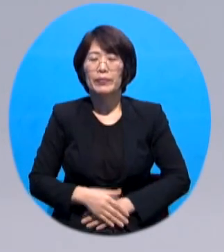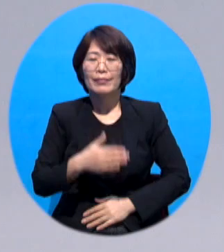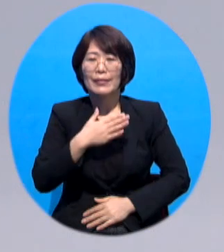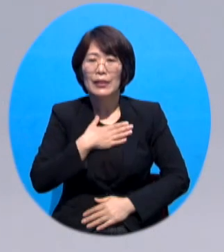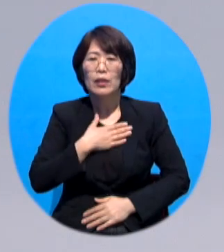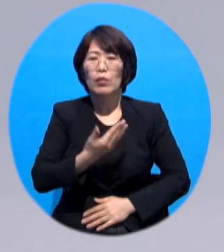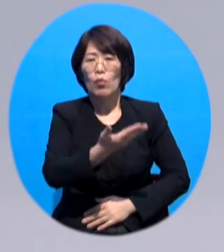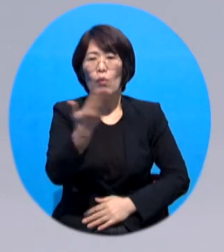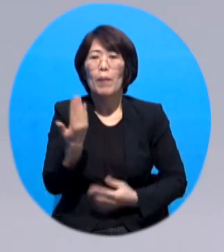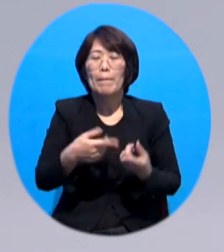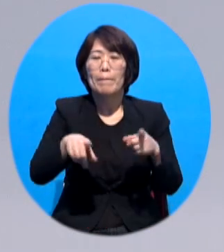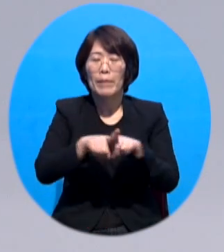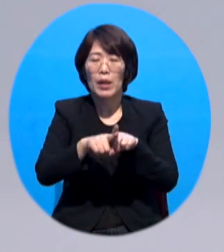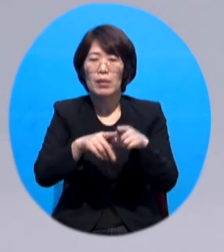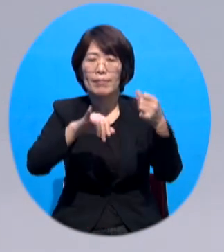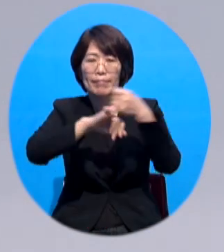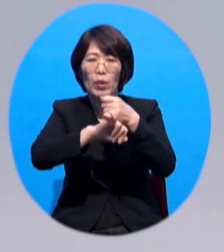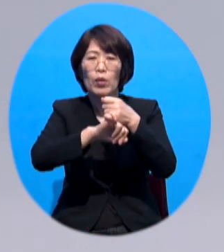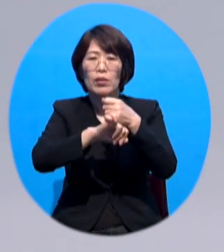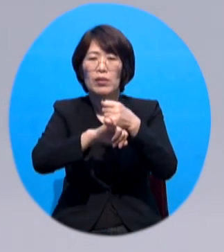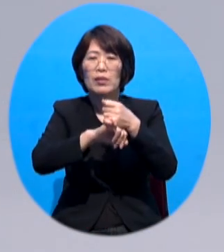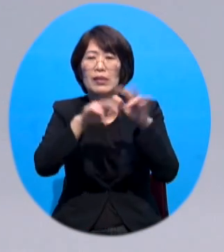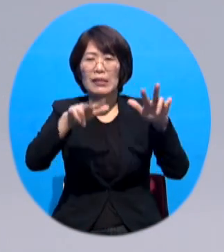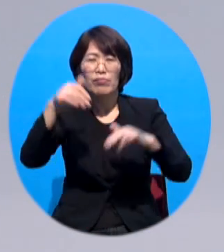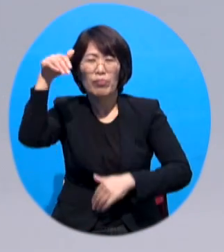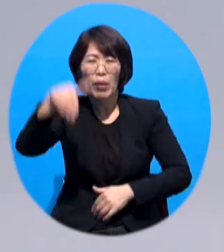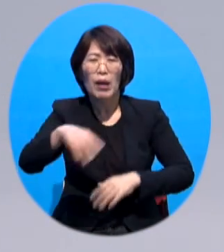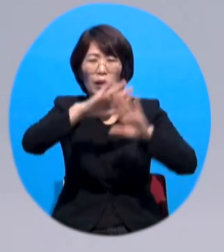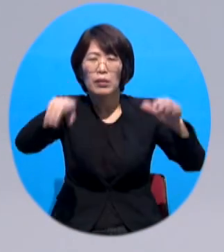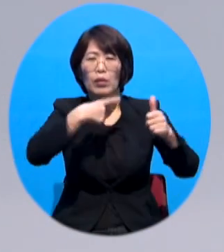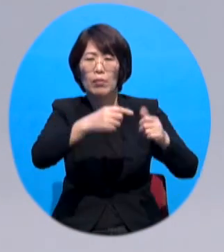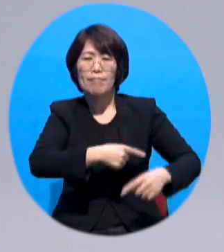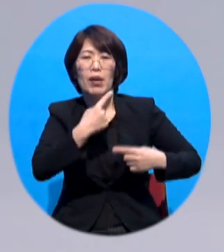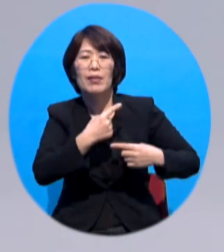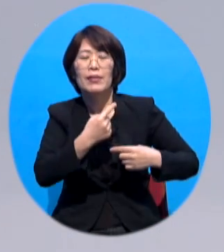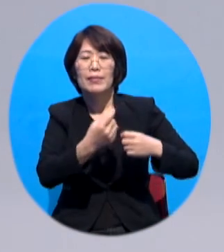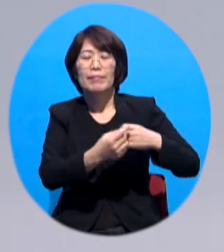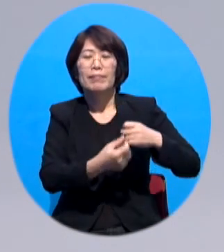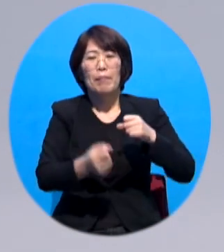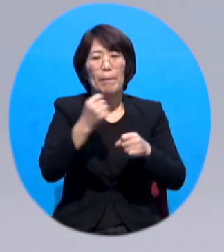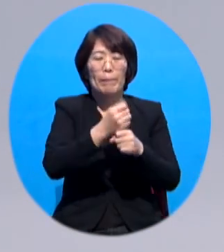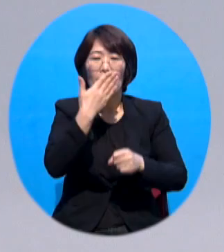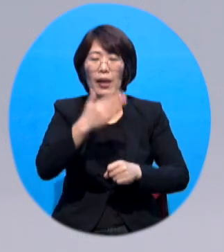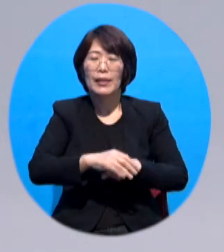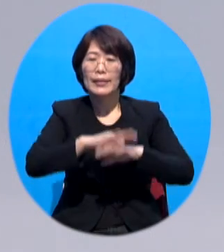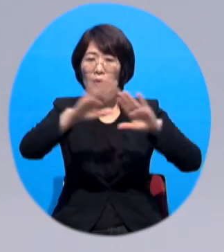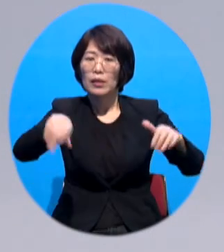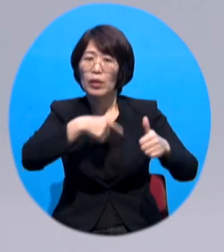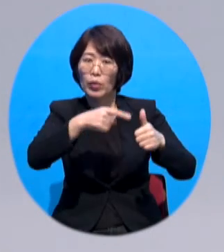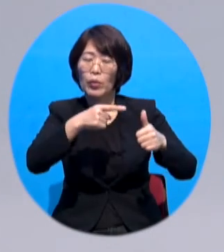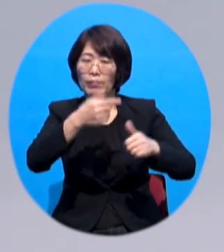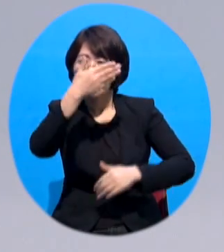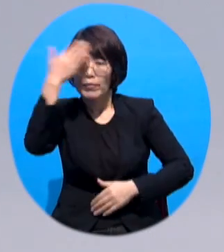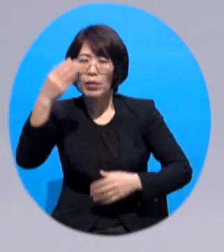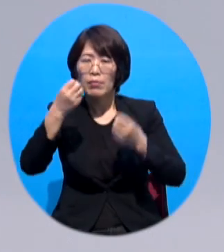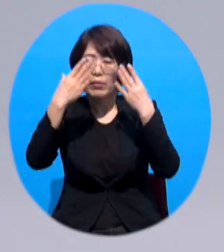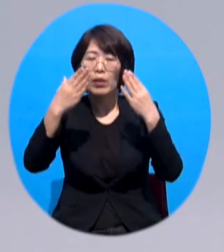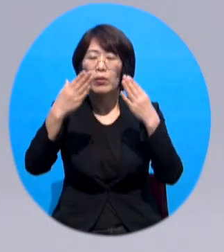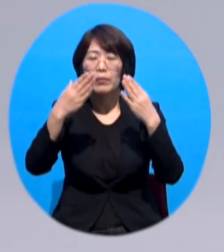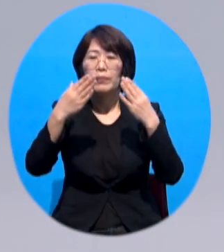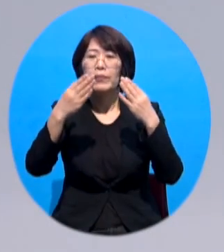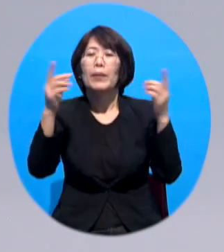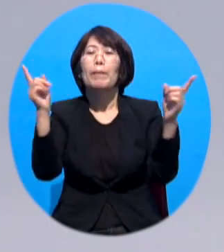여러분과 함께 반드시 추락한 전남 교육의 명예를 회복하게 씁니다 전남 교육을 젊고 새롭게